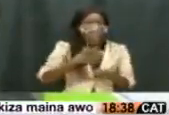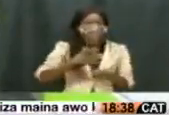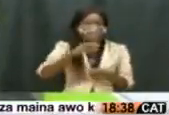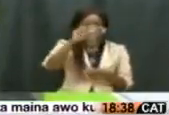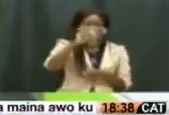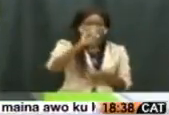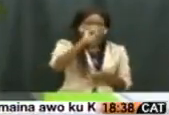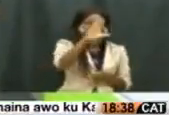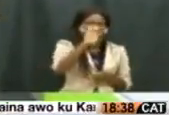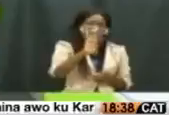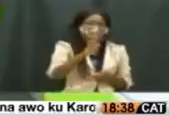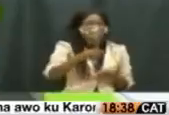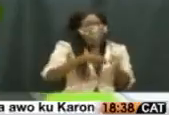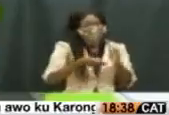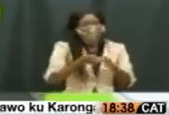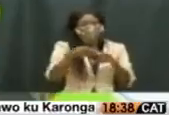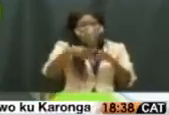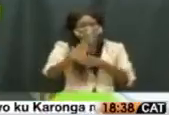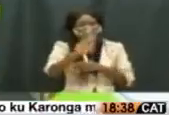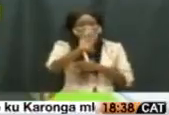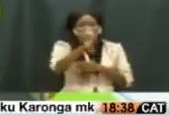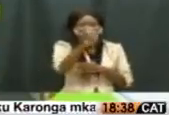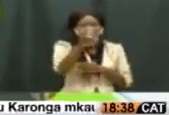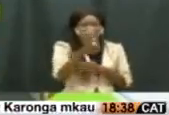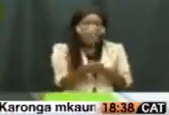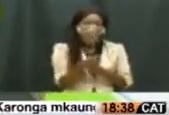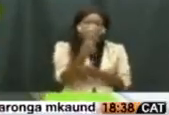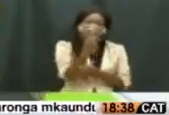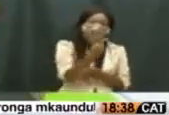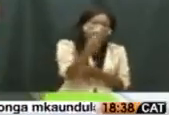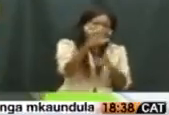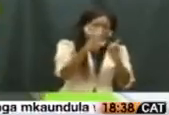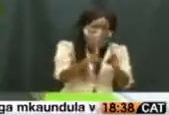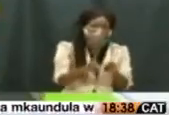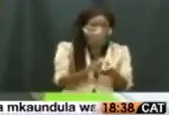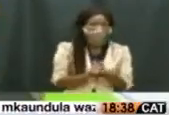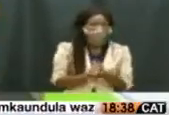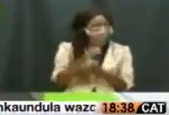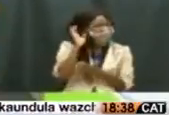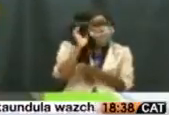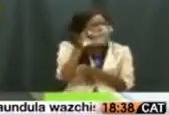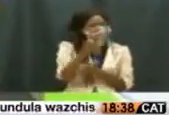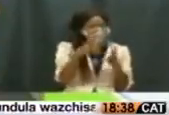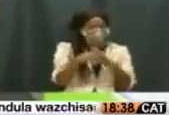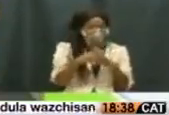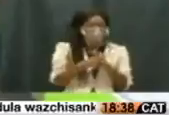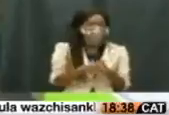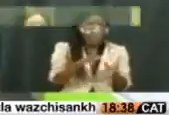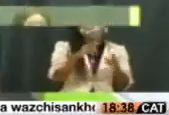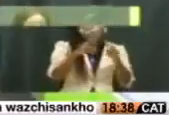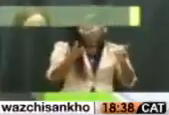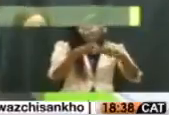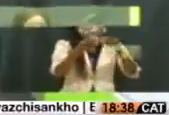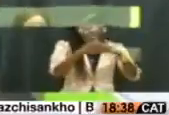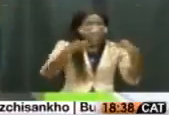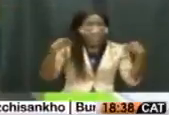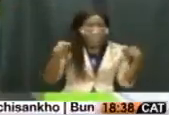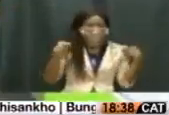antu mene muli pali miaya kuti antu nditu mwina amaimba mafoni mfusa